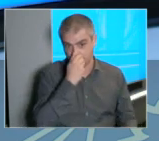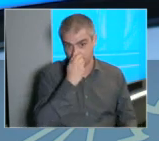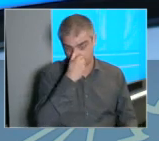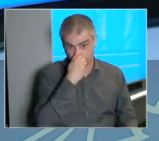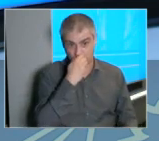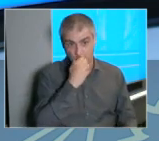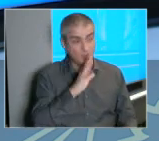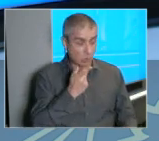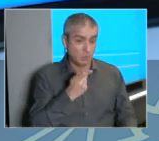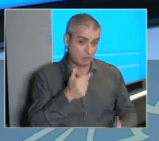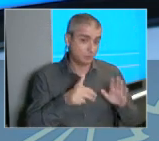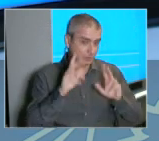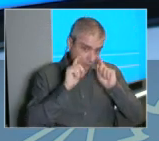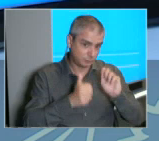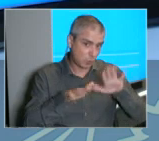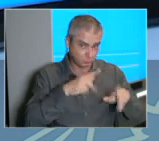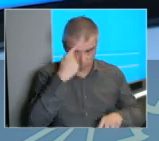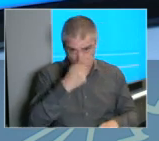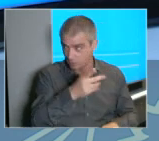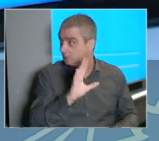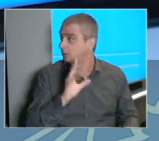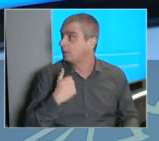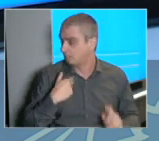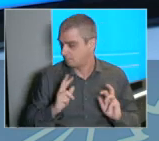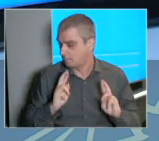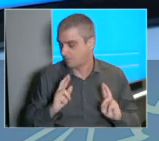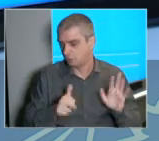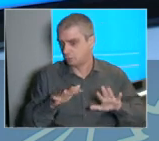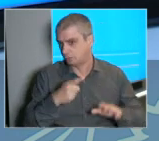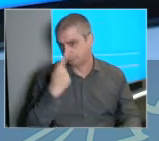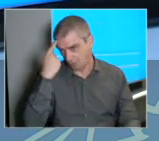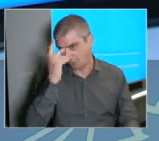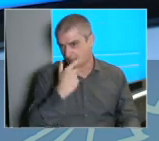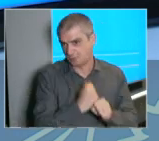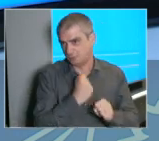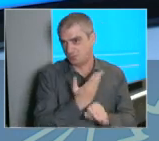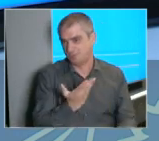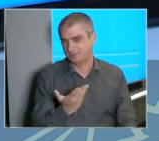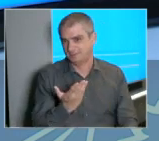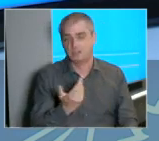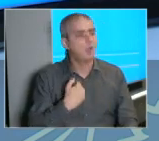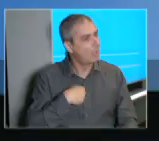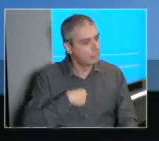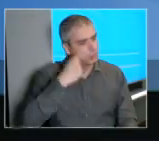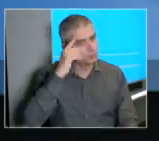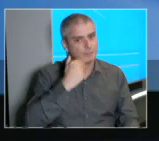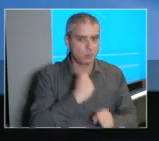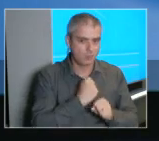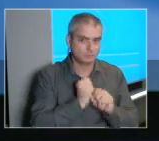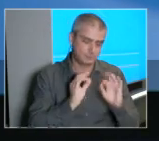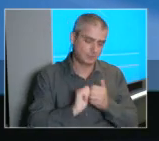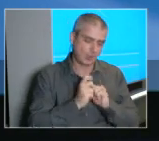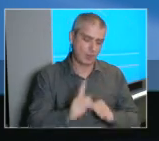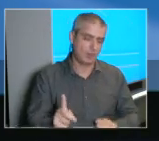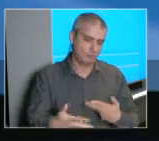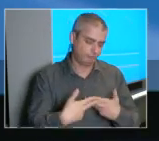מניעים פוליטיים. או שצריך לסמוך על ראש הממשלה שהוא יודע מספיק מה טוב. שוב, או שאנחנו באמת מסתכלים בו. אני מקווה שראש הממשלה יודע מה שהוא עושה. אנחנו נדע אם הוא עשה את זה בסדר